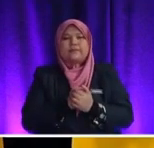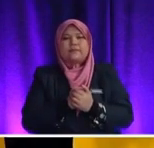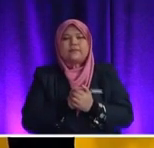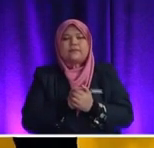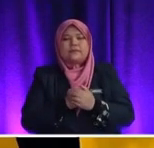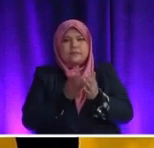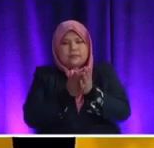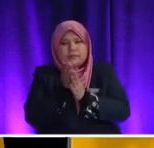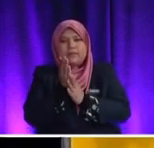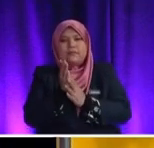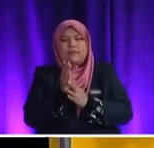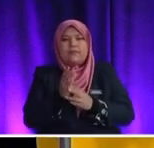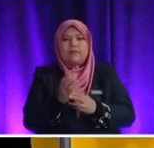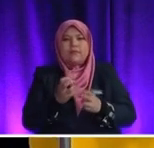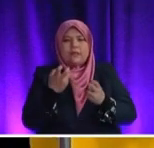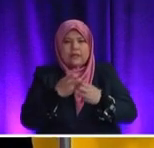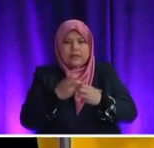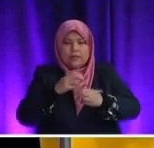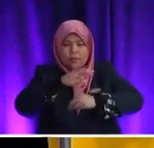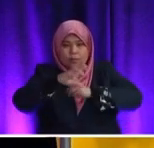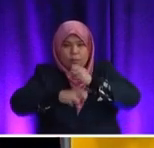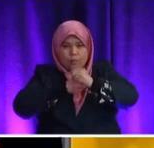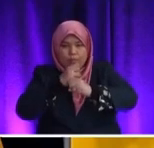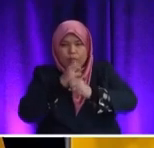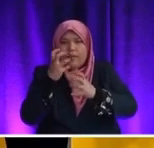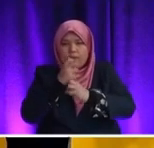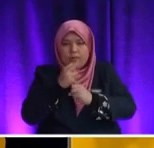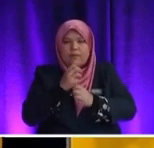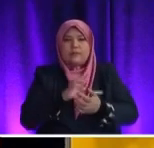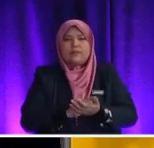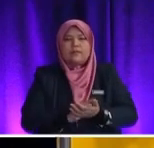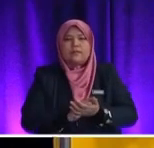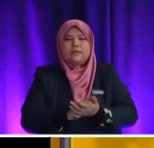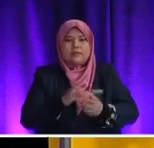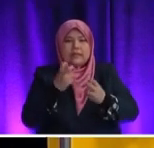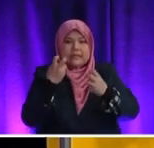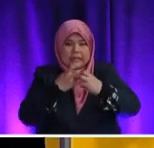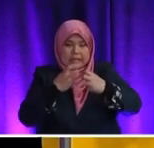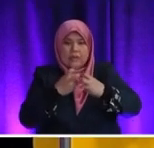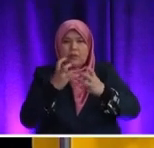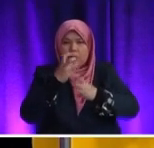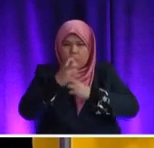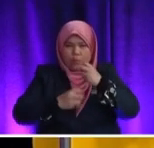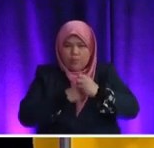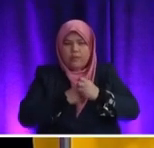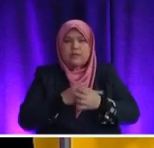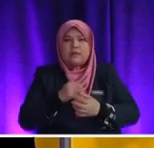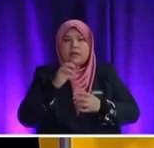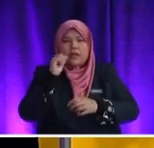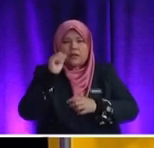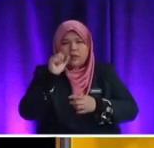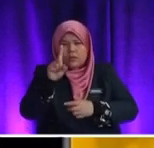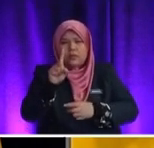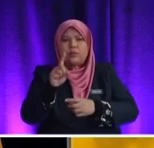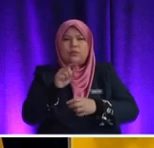seterusnya adalah elektro penggumpalan apanya dikatakan cukup gumpalan ini adalah satu inovasi yang